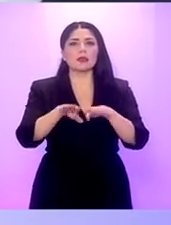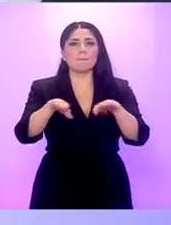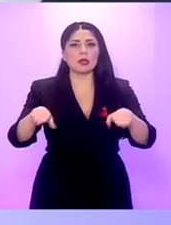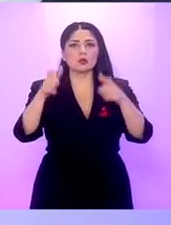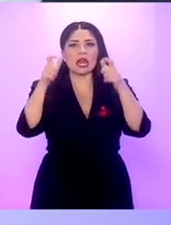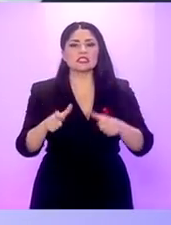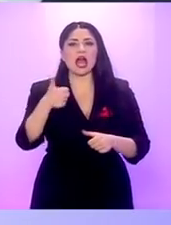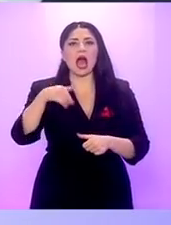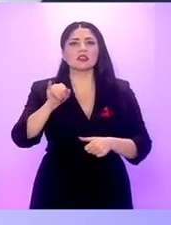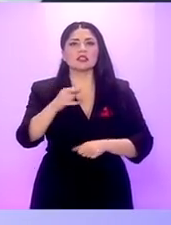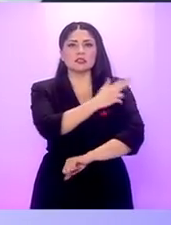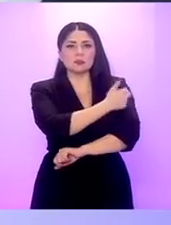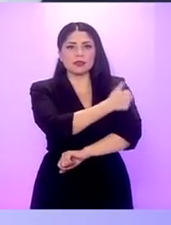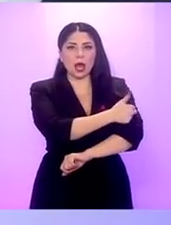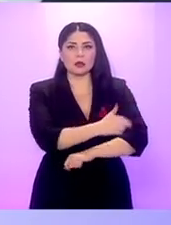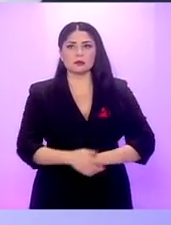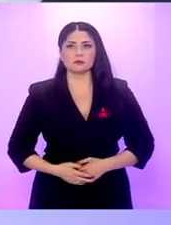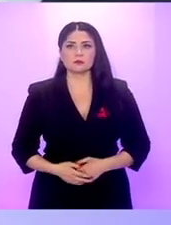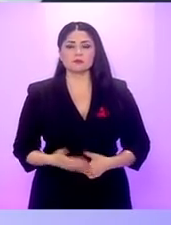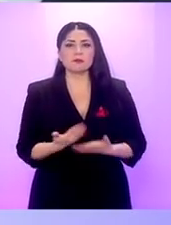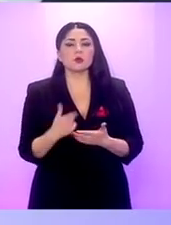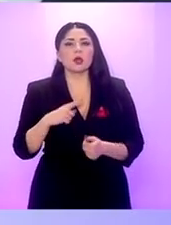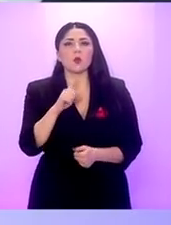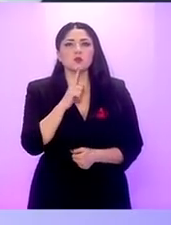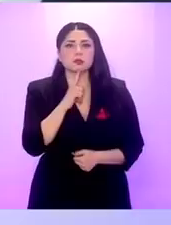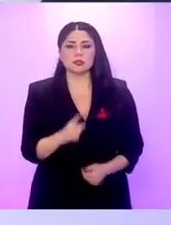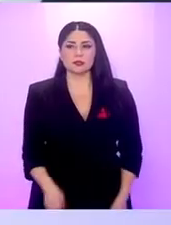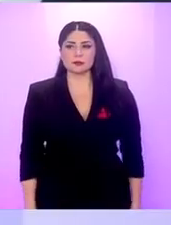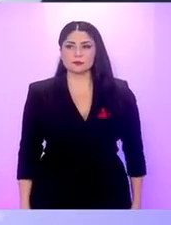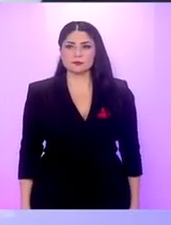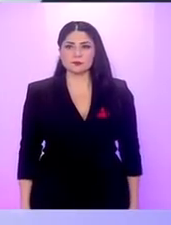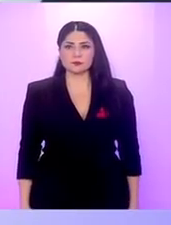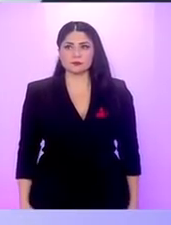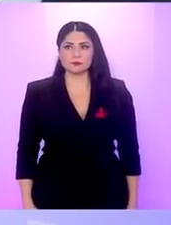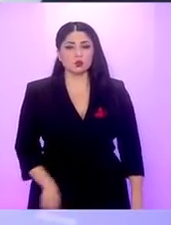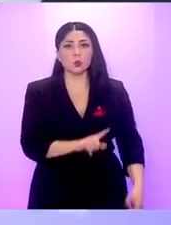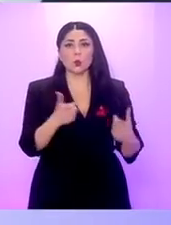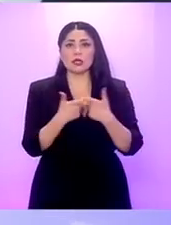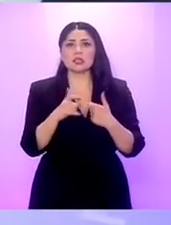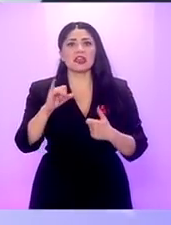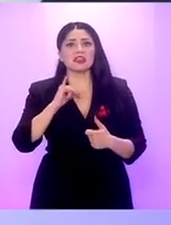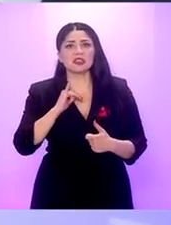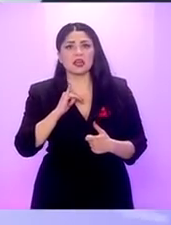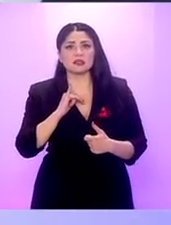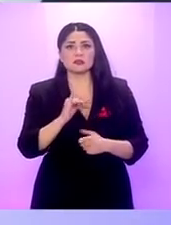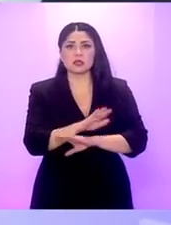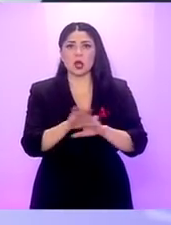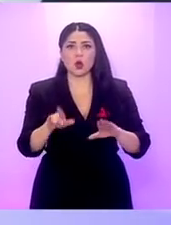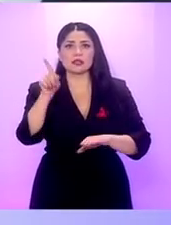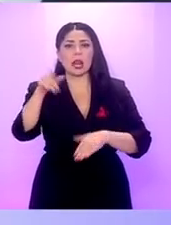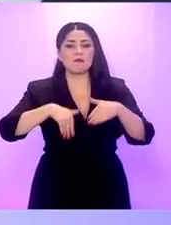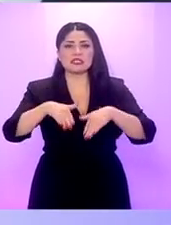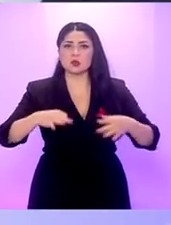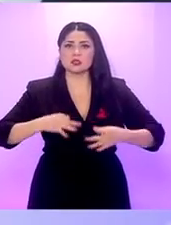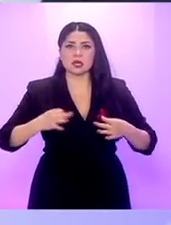și faptul că acestea erau prea puține și nu exista niciun fel de preocupare la nivelul